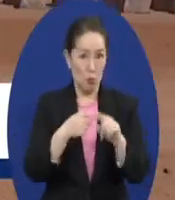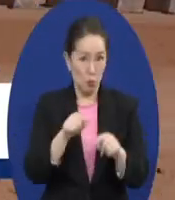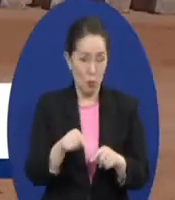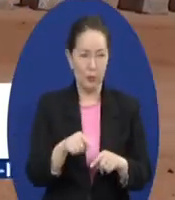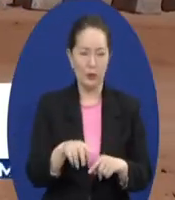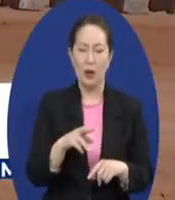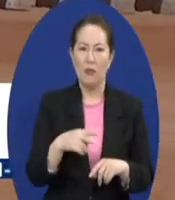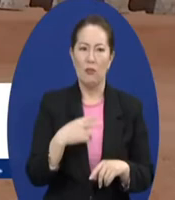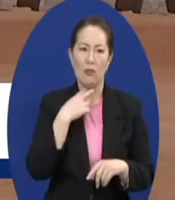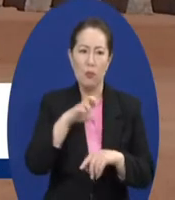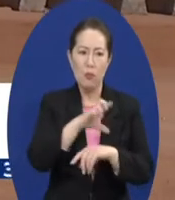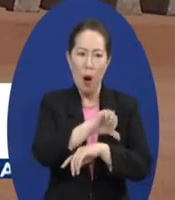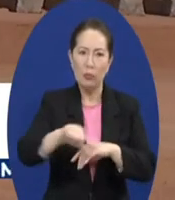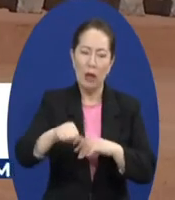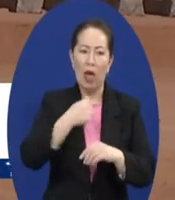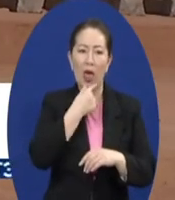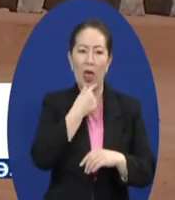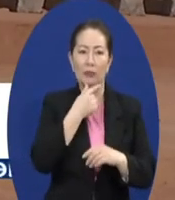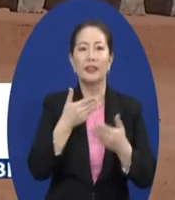тайлна.